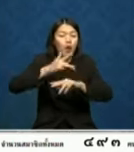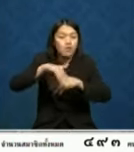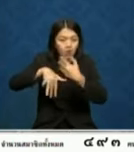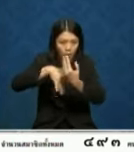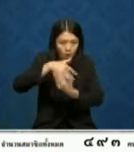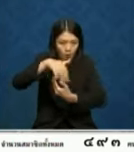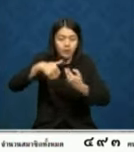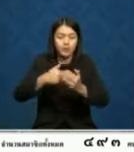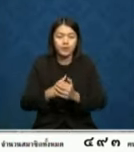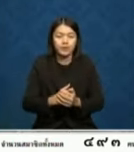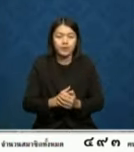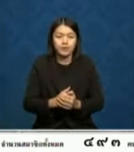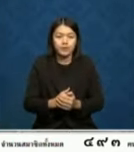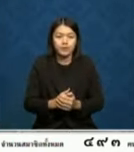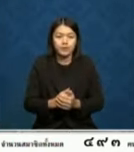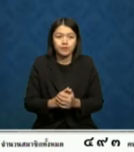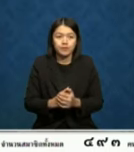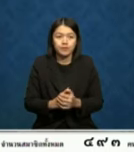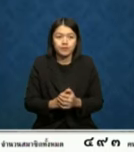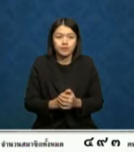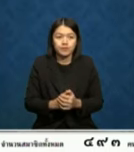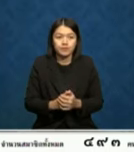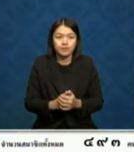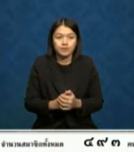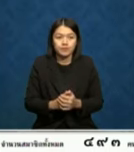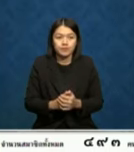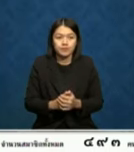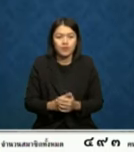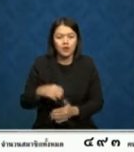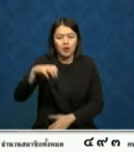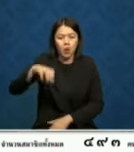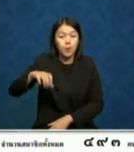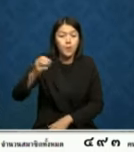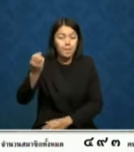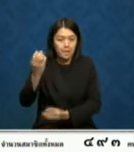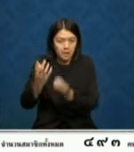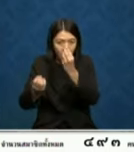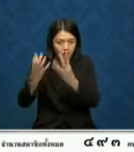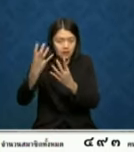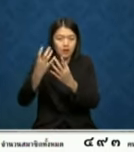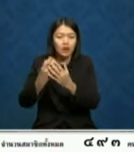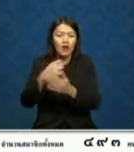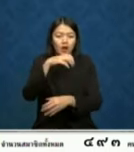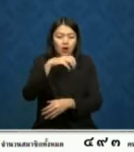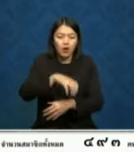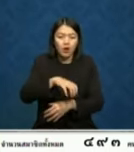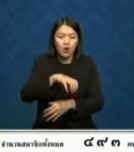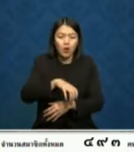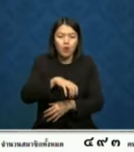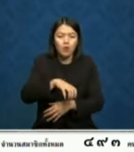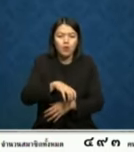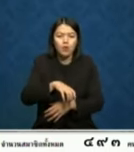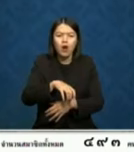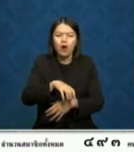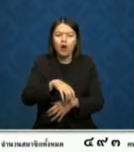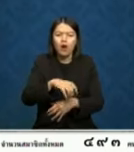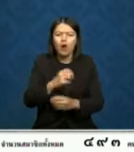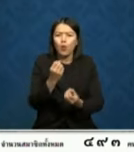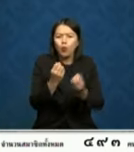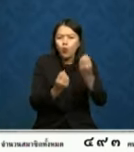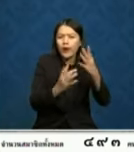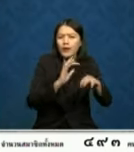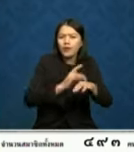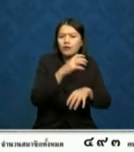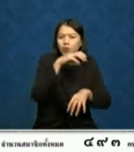สิิแวดล้อมนะครับในส่วนของกรมป่าไม้แลก็กรมอุทยานนะครับผมดูแล้วมันไปมี